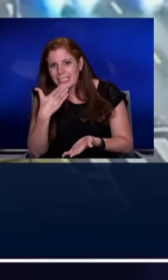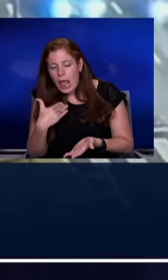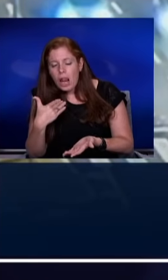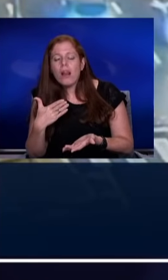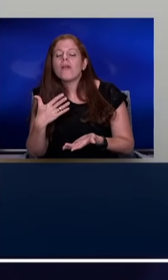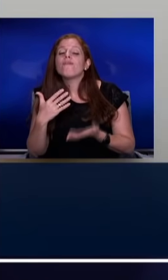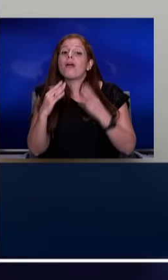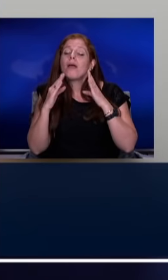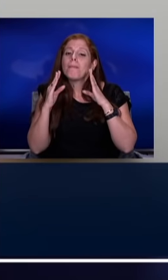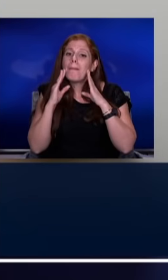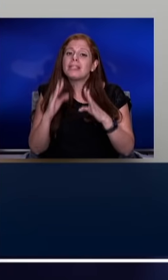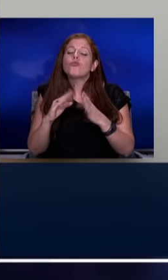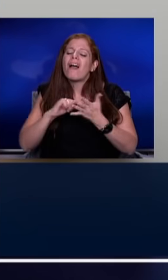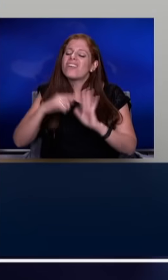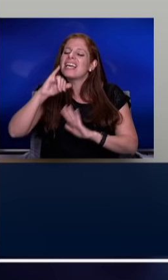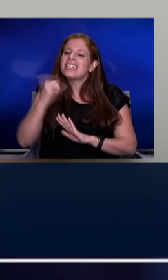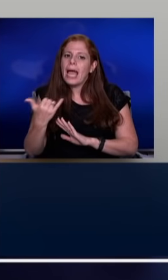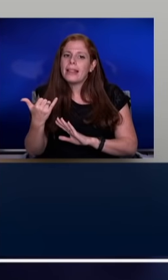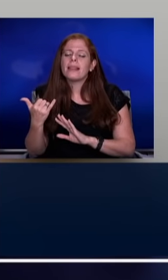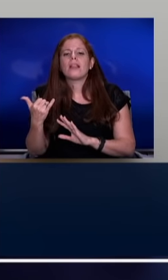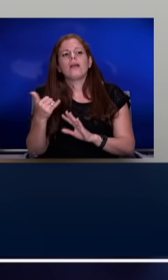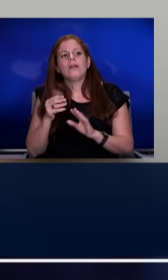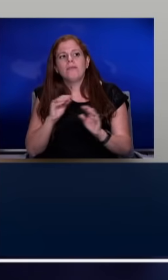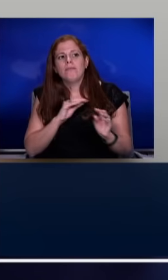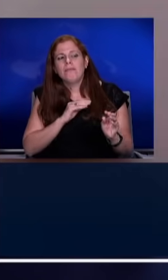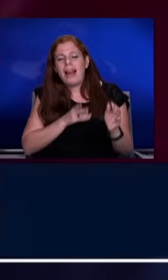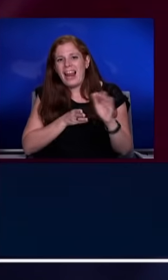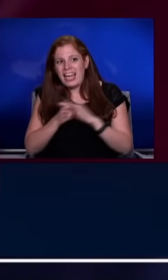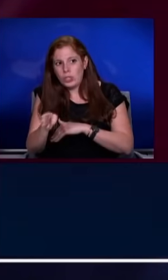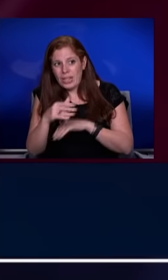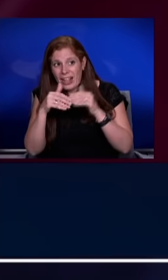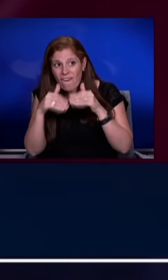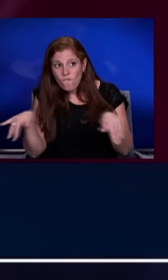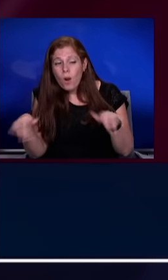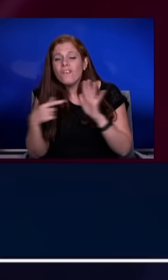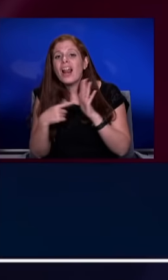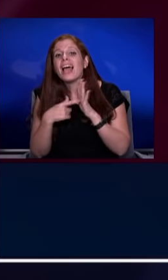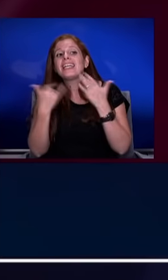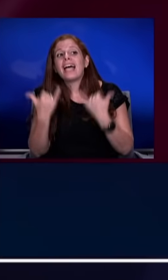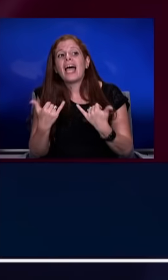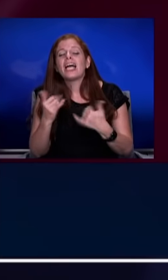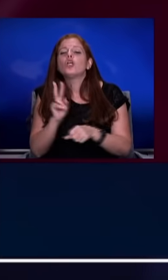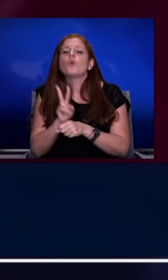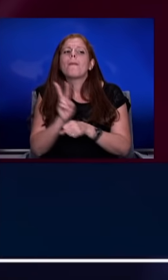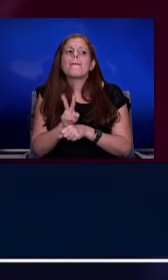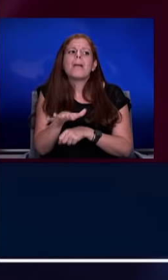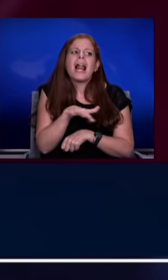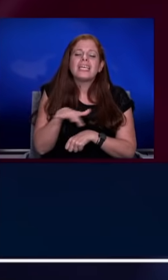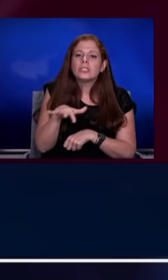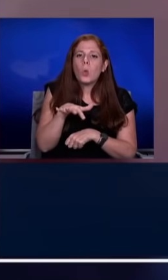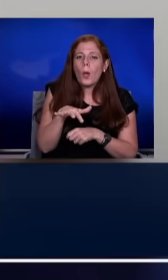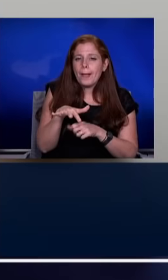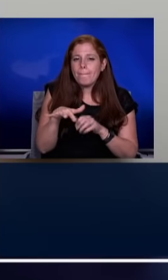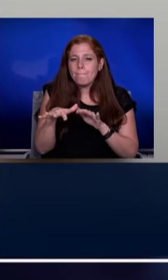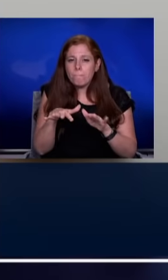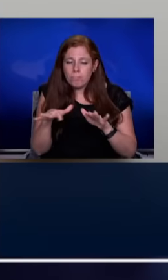היא שהכוונה היא כן לעבור ולחצות את הגבול, ולכן שומרים כרגע בעיקר על אזורי קו תפר, קל לעבור